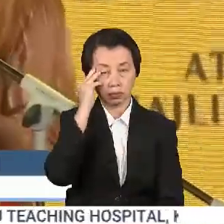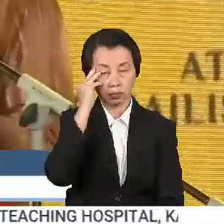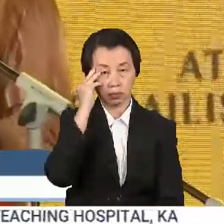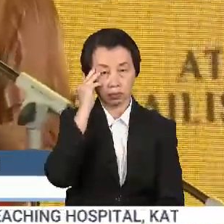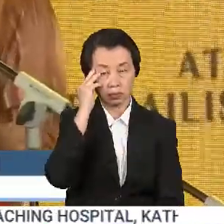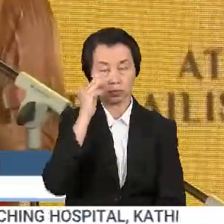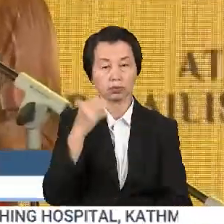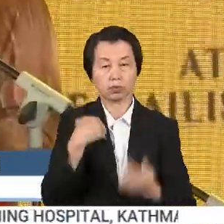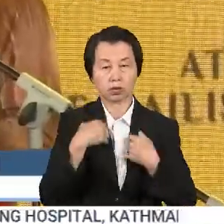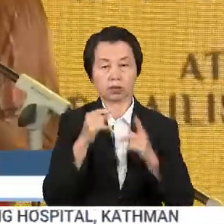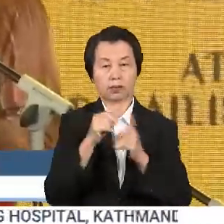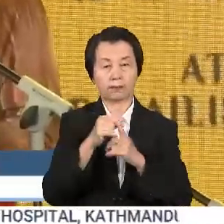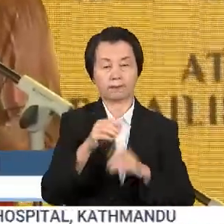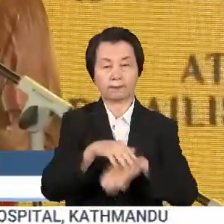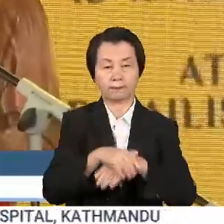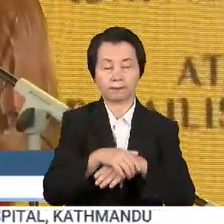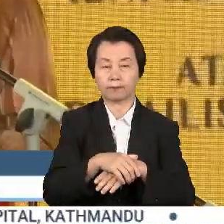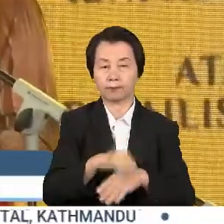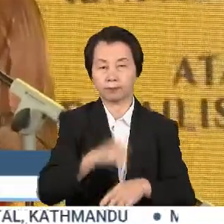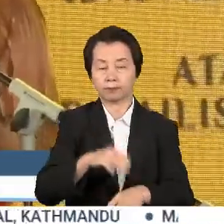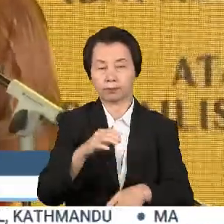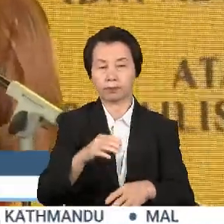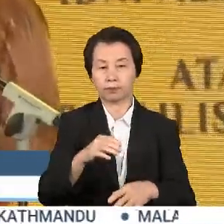pepatah Inggeris, charity begins at home.